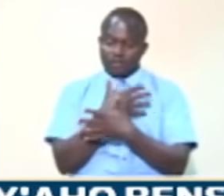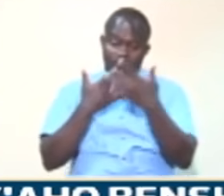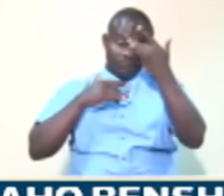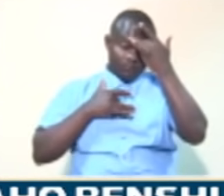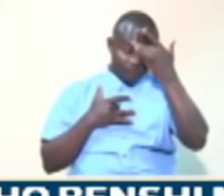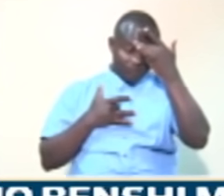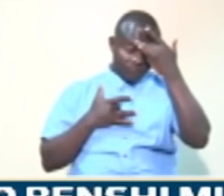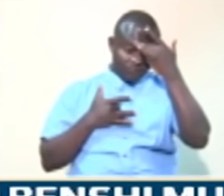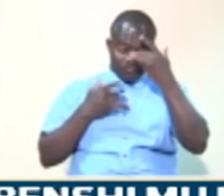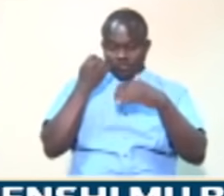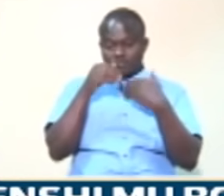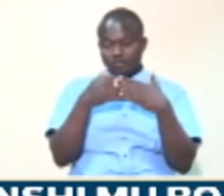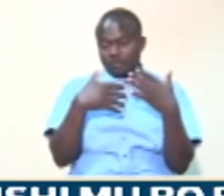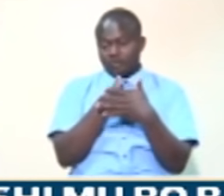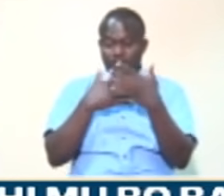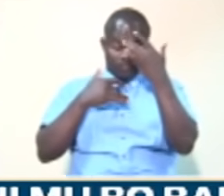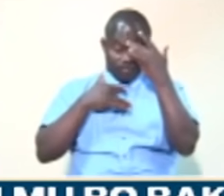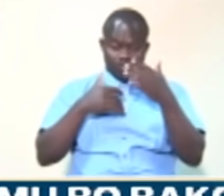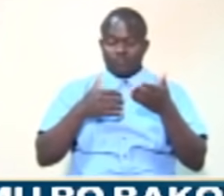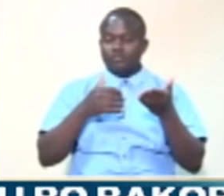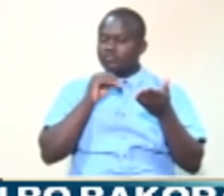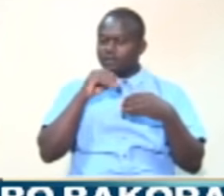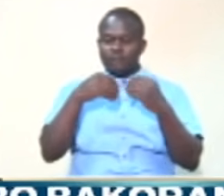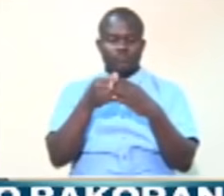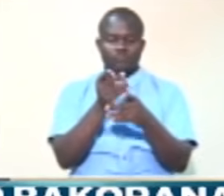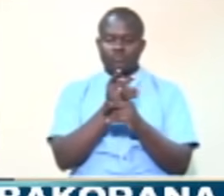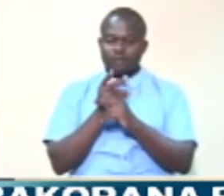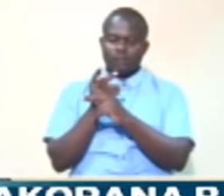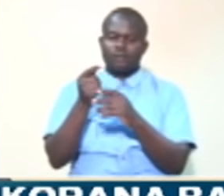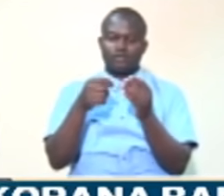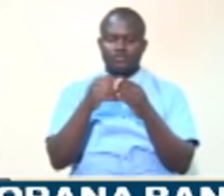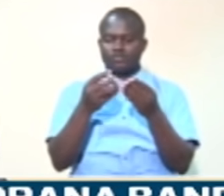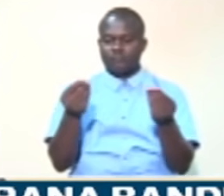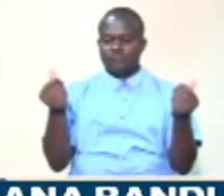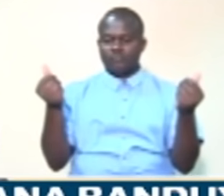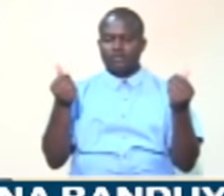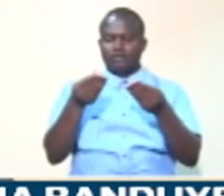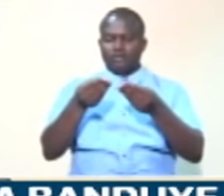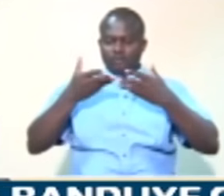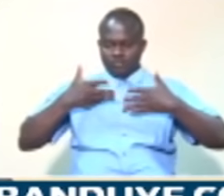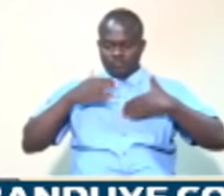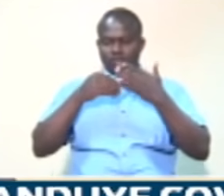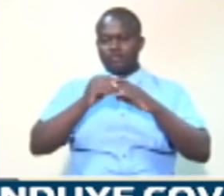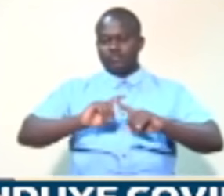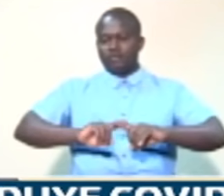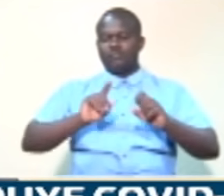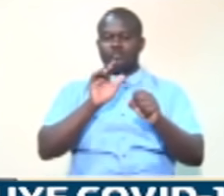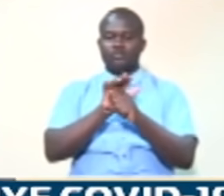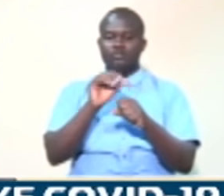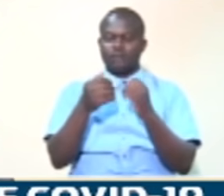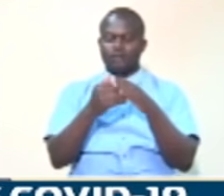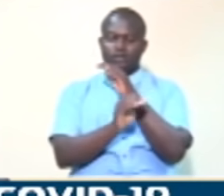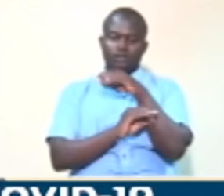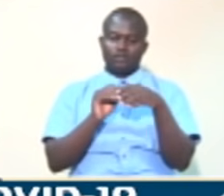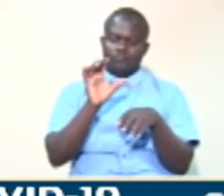kuvura iyo wishisha umurwayi ugiye kuvura ntabwo umuhaka iyo kozi kwiriye icyo kintu rero cyarakemutse biduha itandukaniro cyane n'ibindi bihugu bindi byo muri